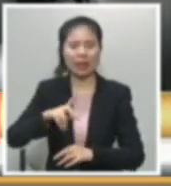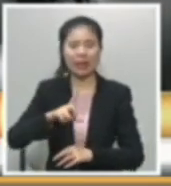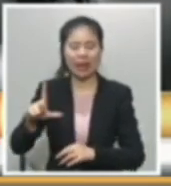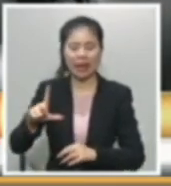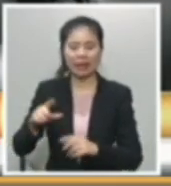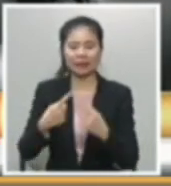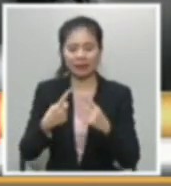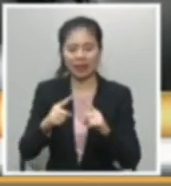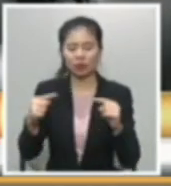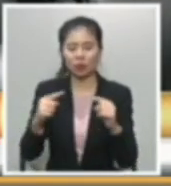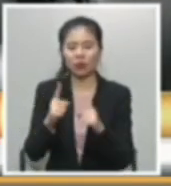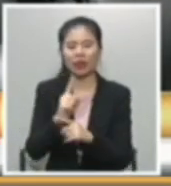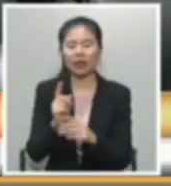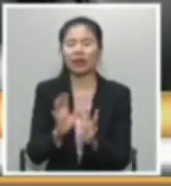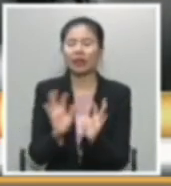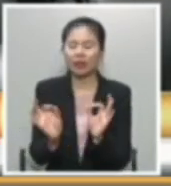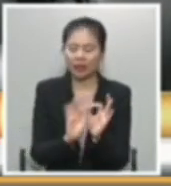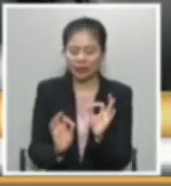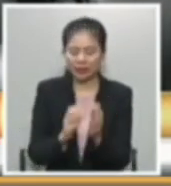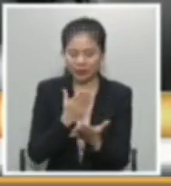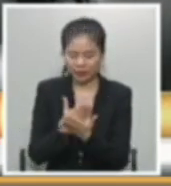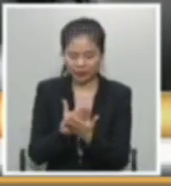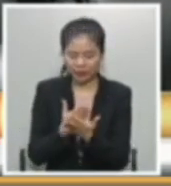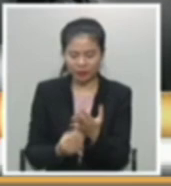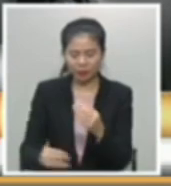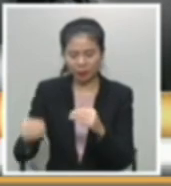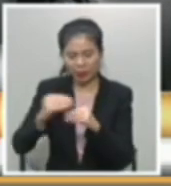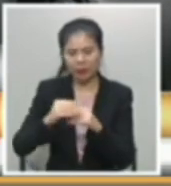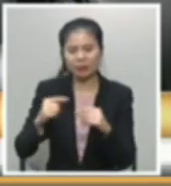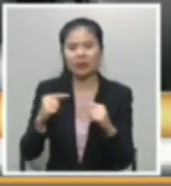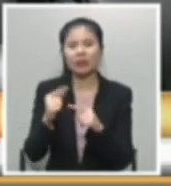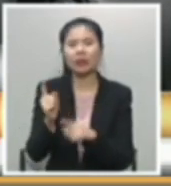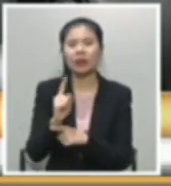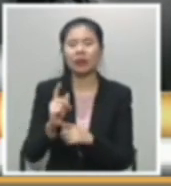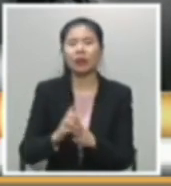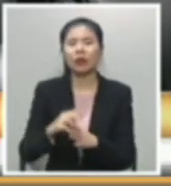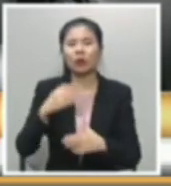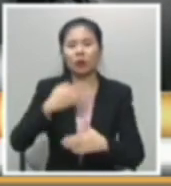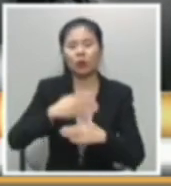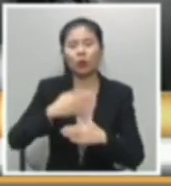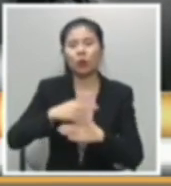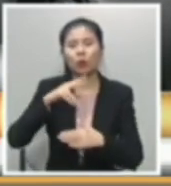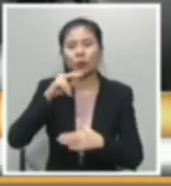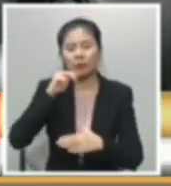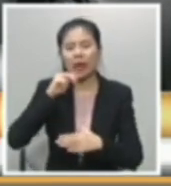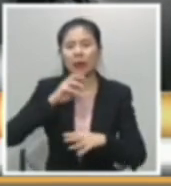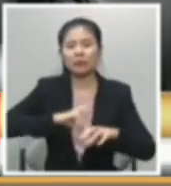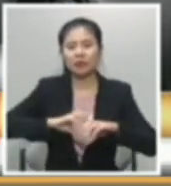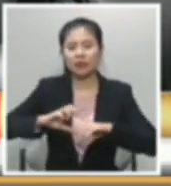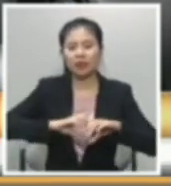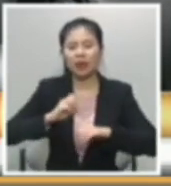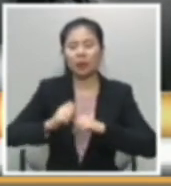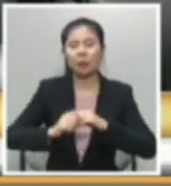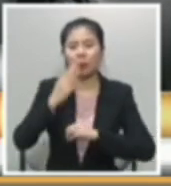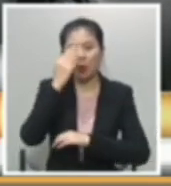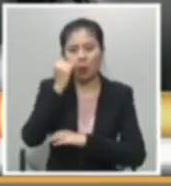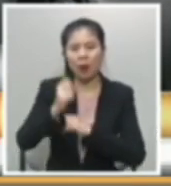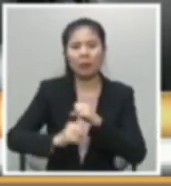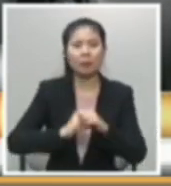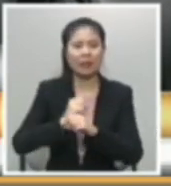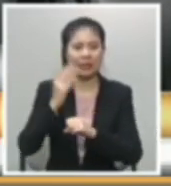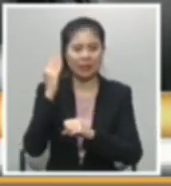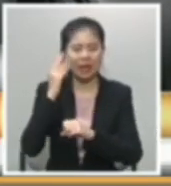เอียดงบที่เพิ่มขึ้นส่วนใหญ่ก็คืออยู่ที่กรมชลประทานซึ่งมันก็ไม่น่าแปลกใจเพราะว่าในปีที่ผ่านมาเราประสบ